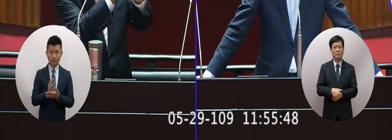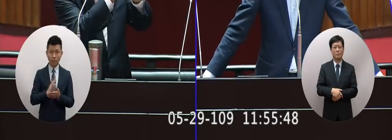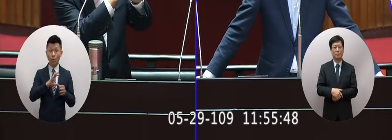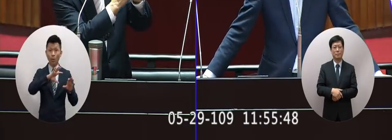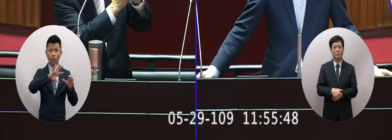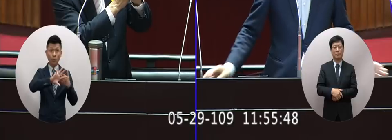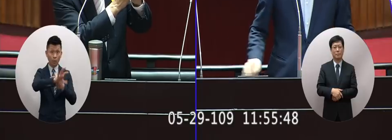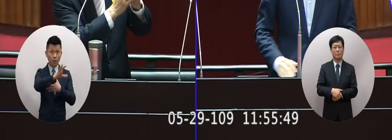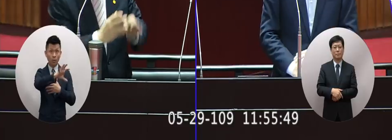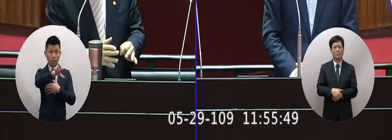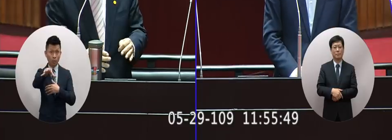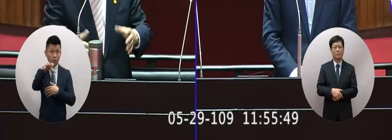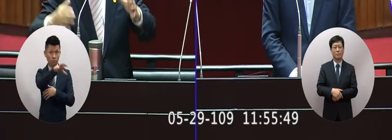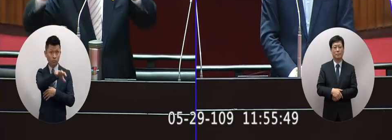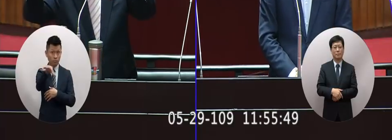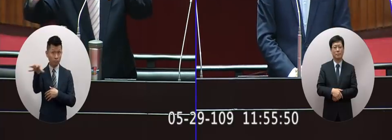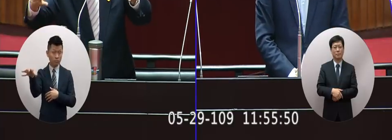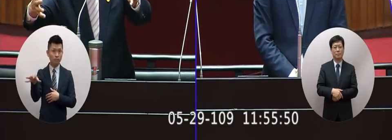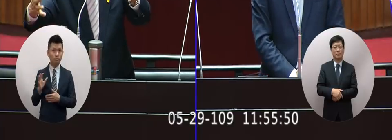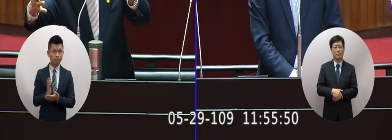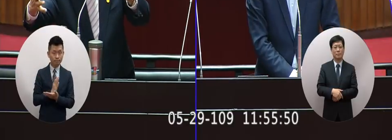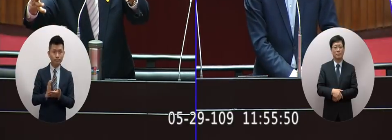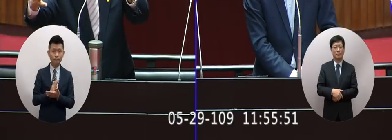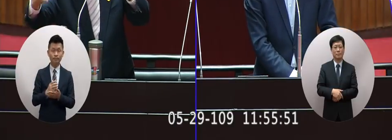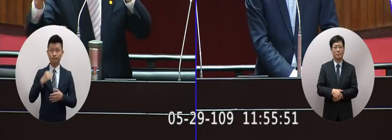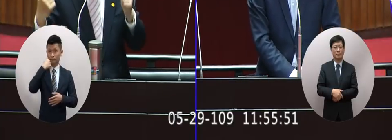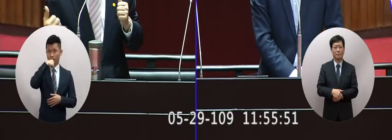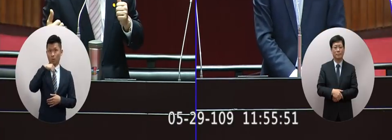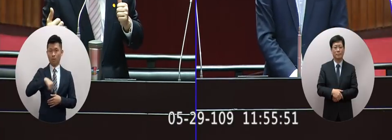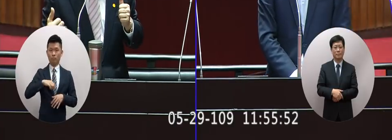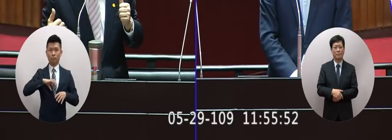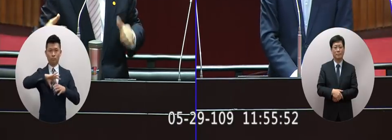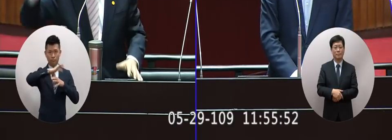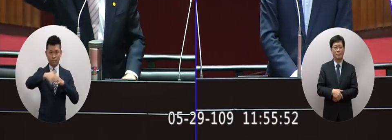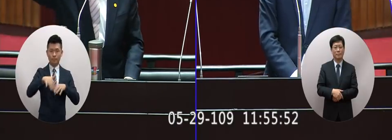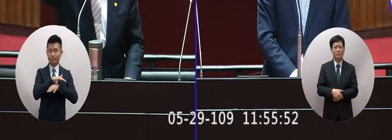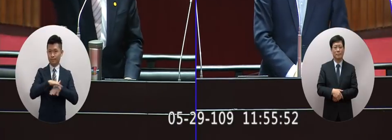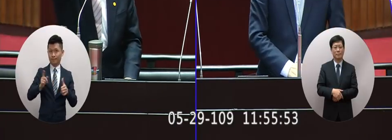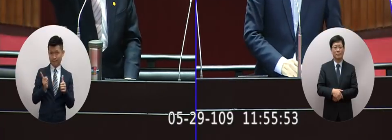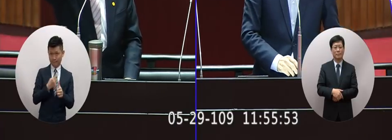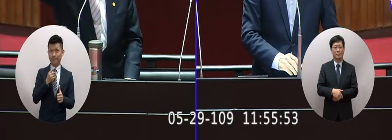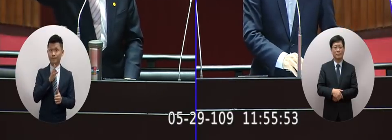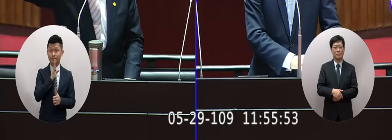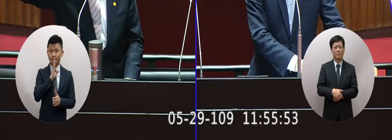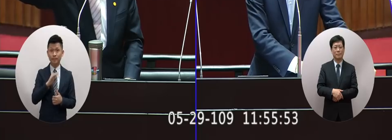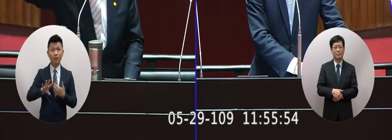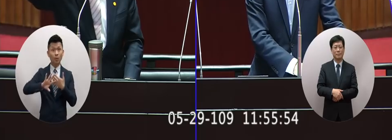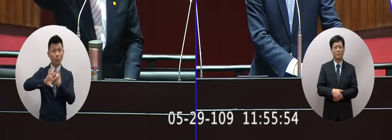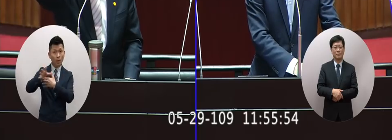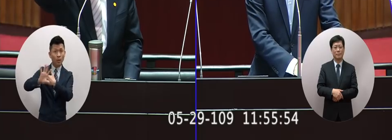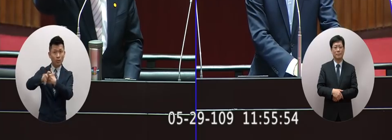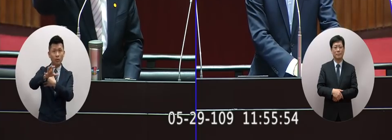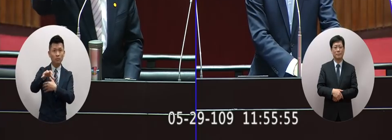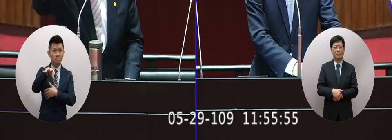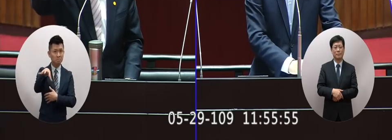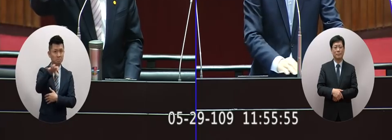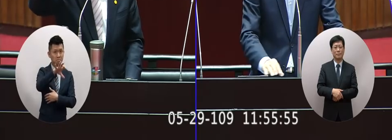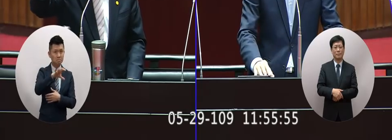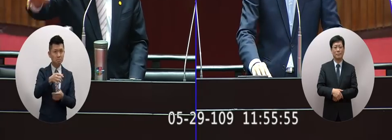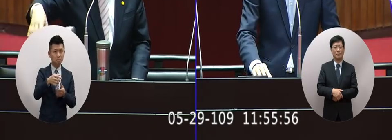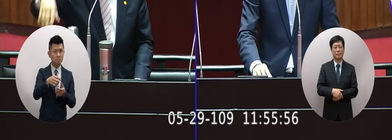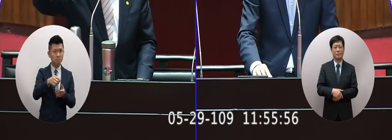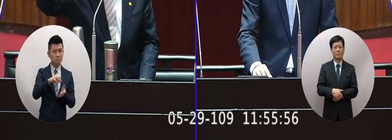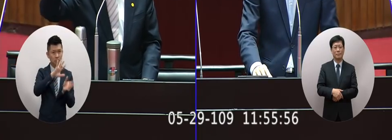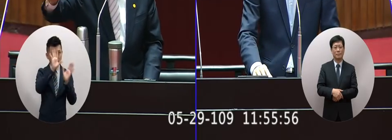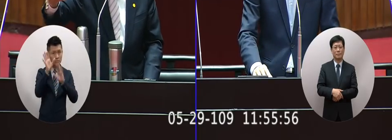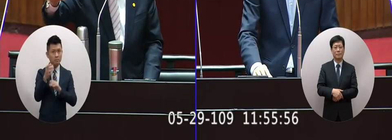国家、哪一些地区，因为现在台湾是全世界最安全的国家。而外界的情形不一，